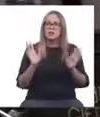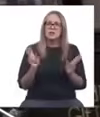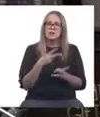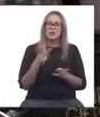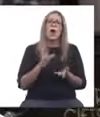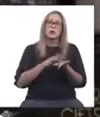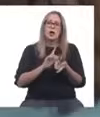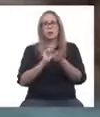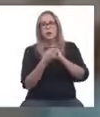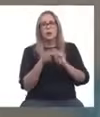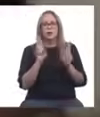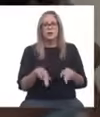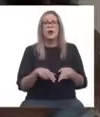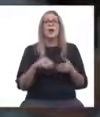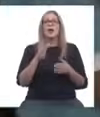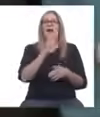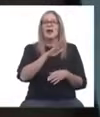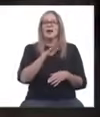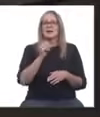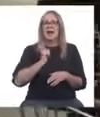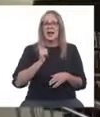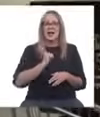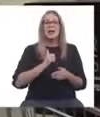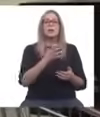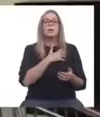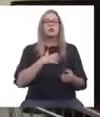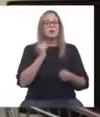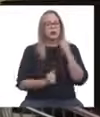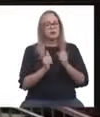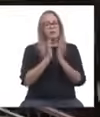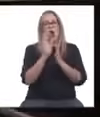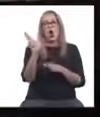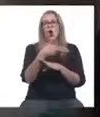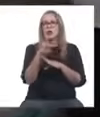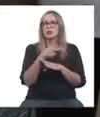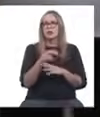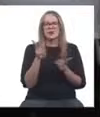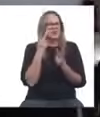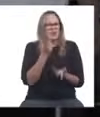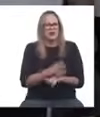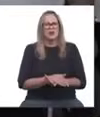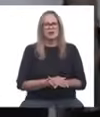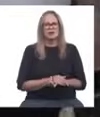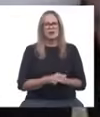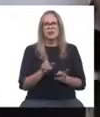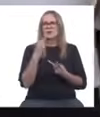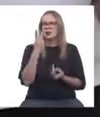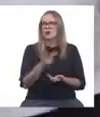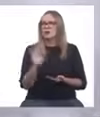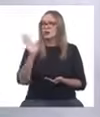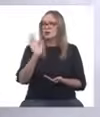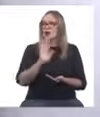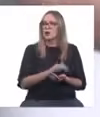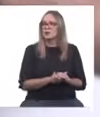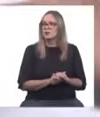מעולה. את החיילים הפצועים קשה התבקשנו שלא לצלם. אי אפשר, אי אפשר, אי אפשר לראות את זה. שלום.